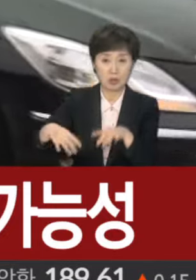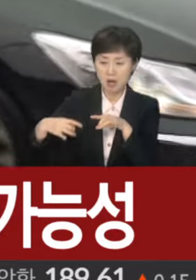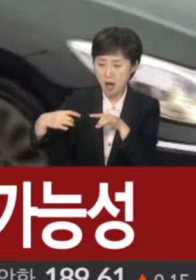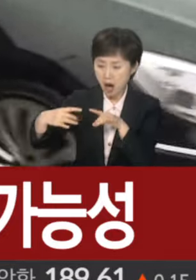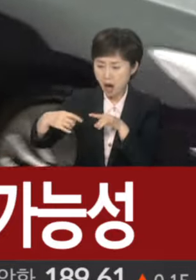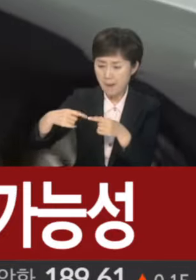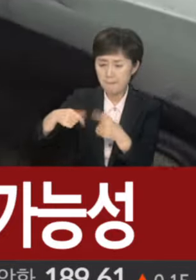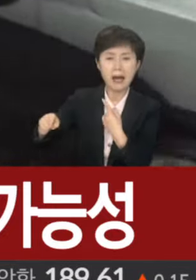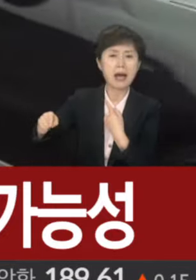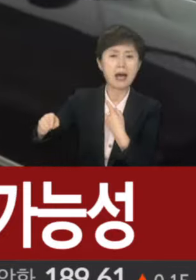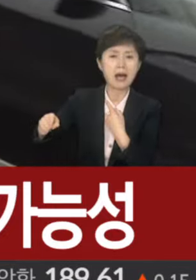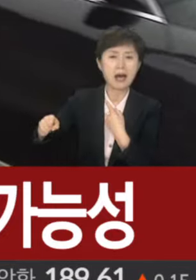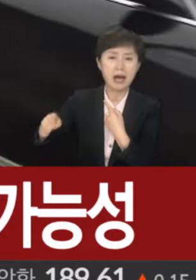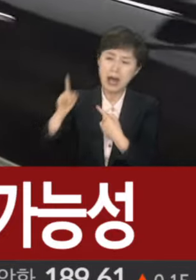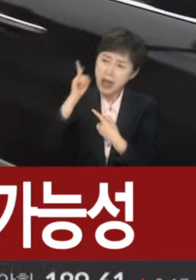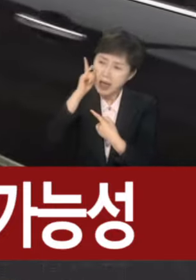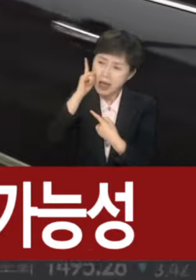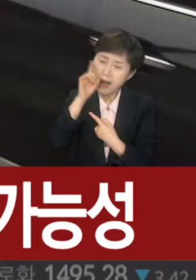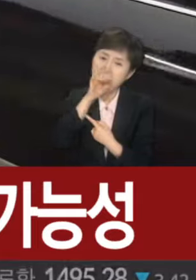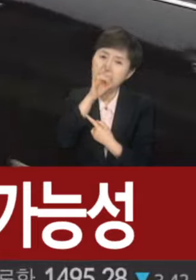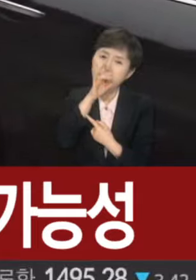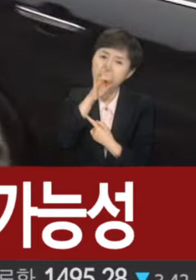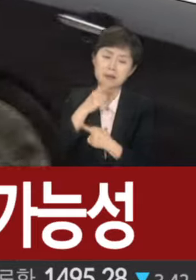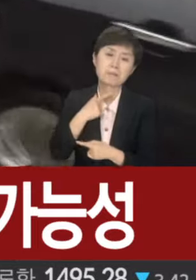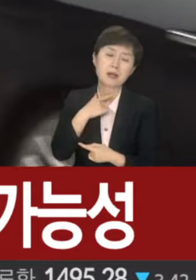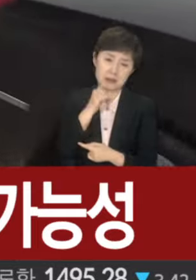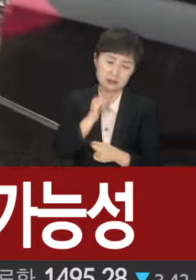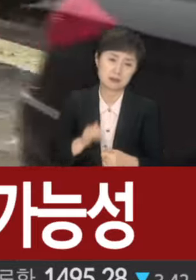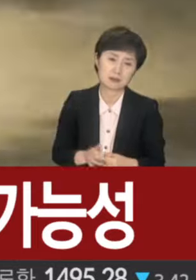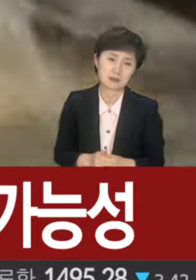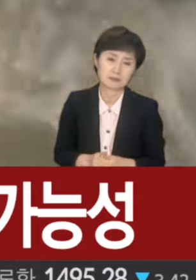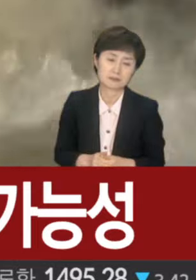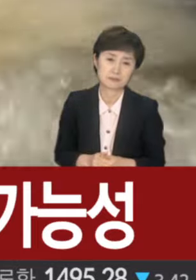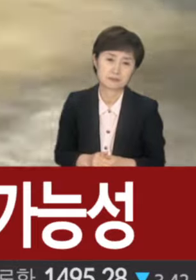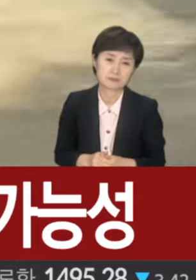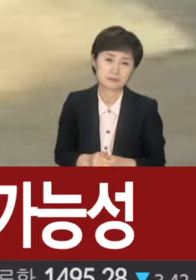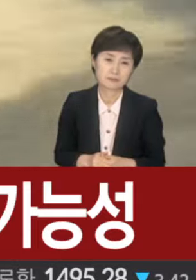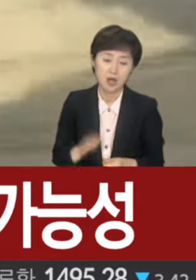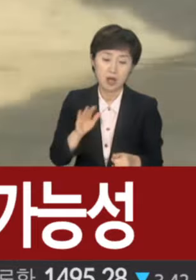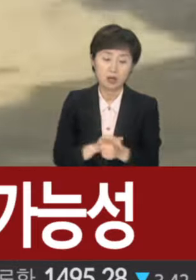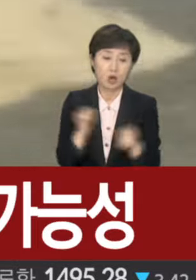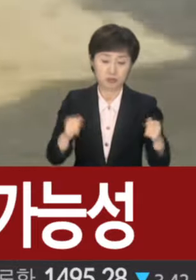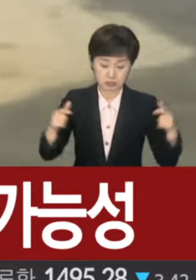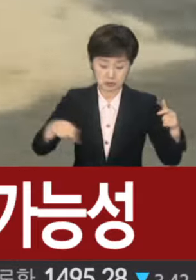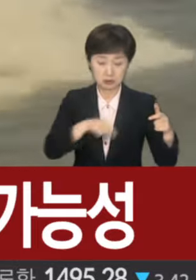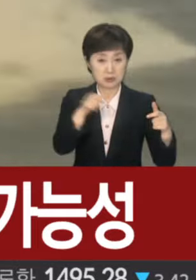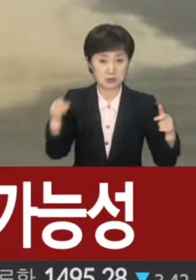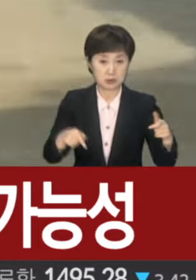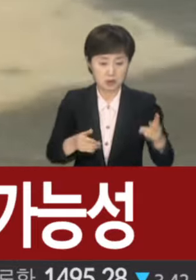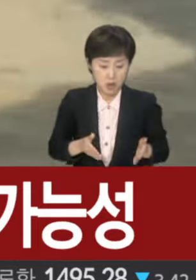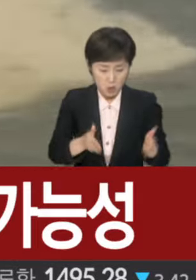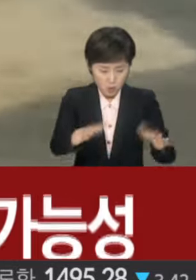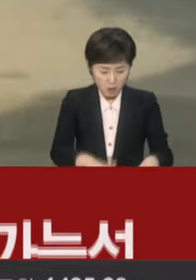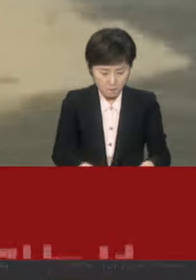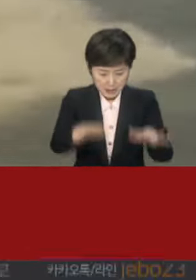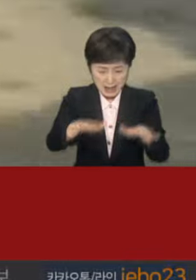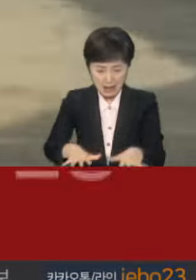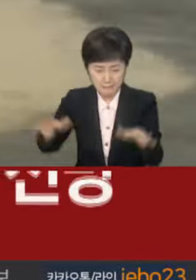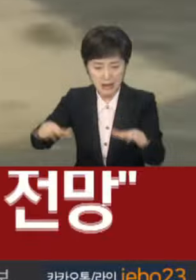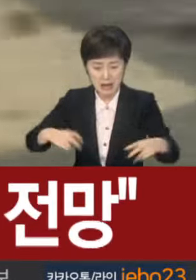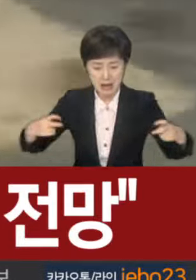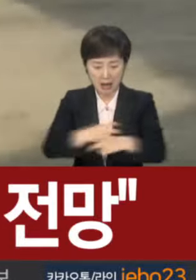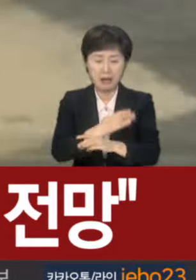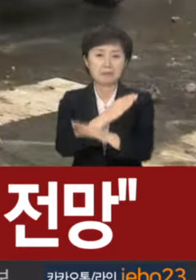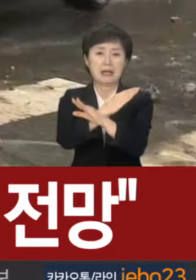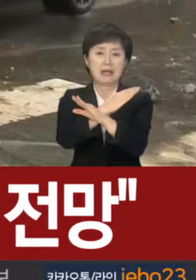통신망이 피해를 입어 일정 시간 통신이 두절되기도 했습니다. 경북 북부 지역은 도로 곳곳이 침수로 통제된